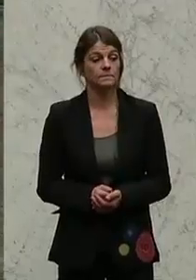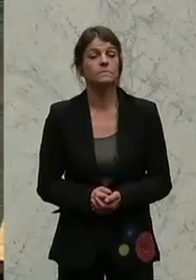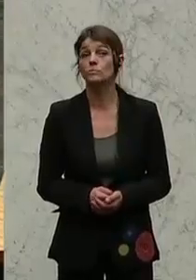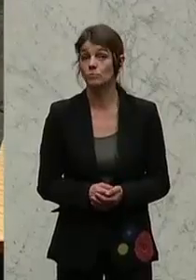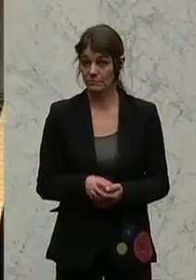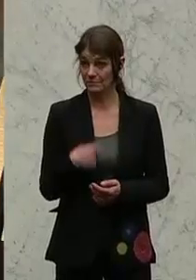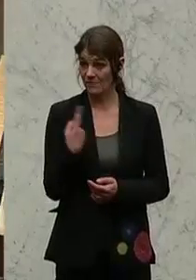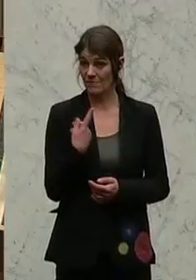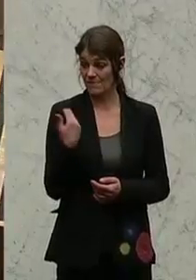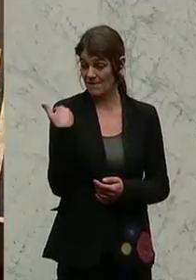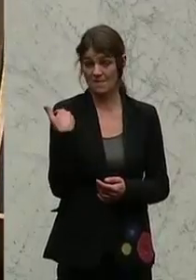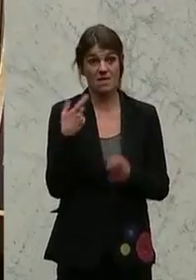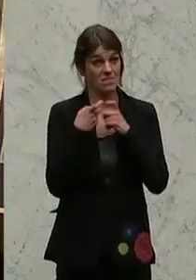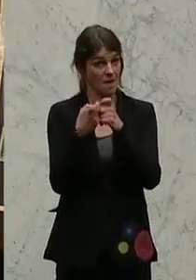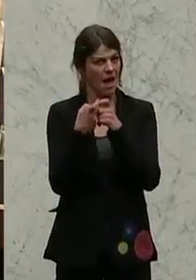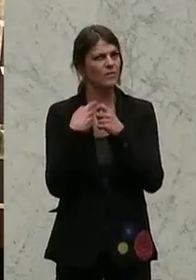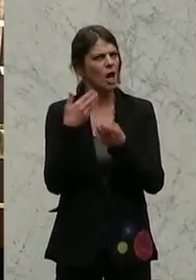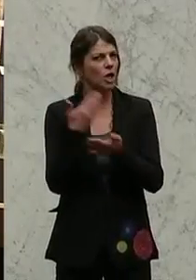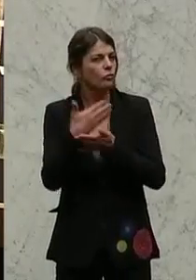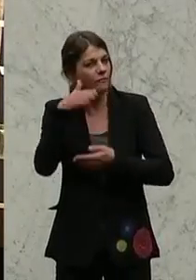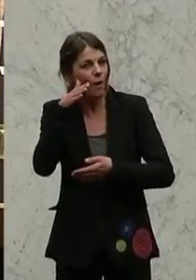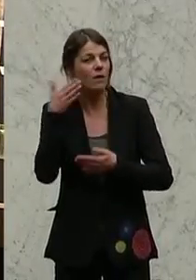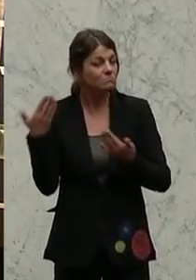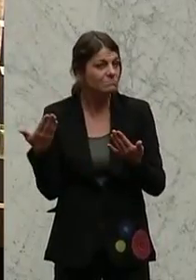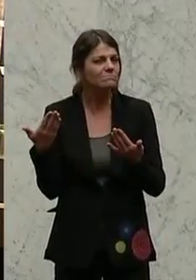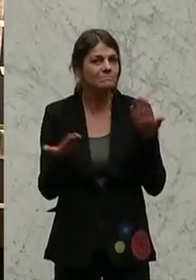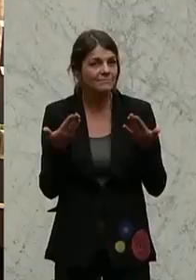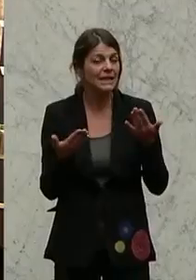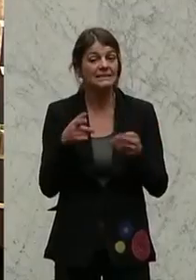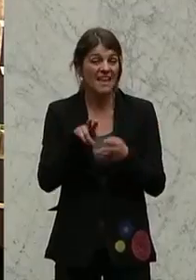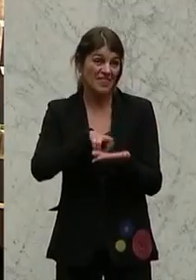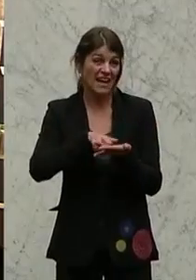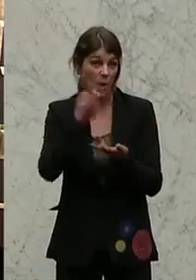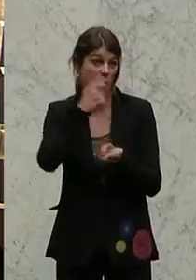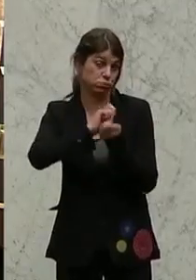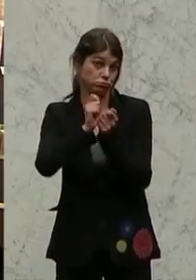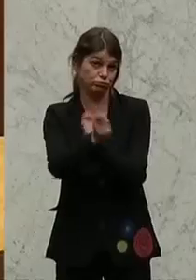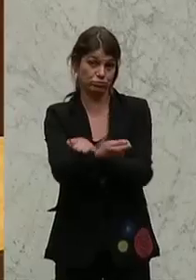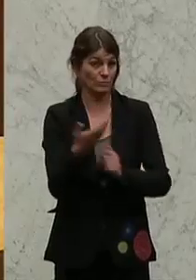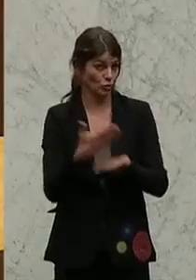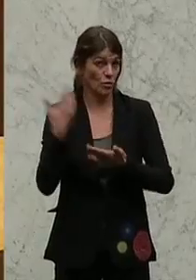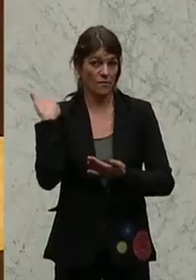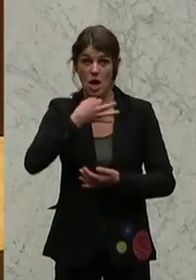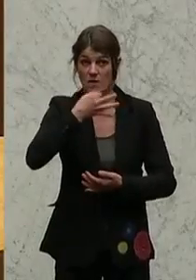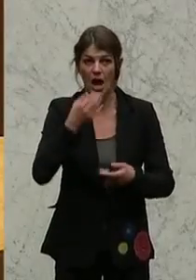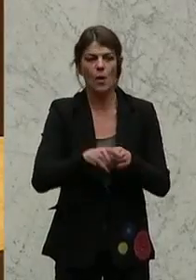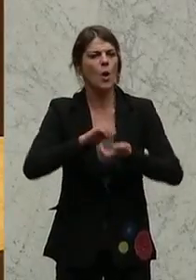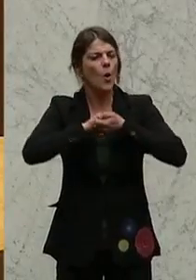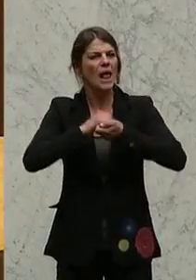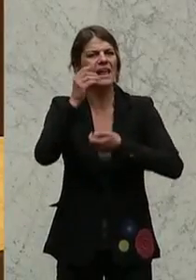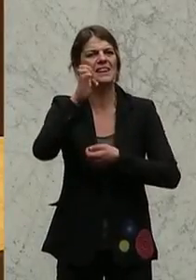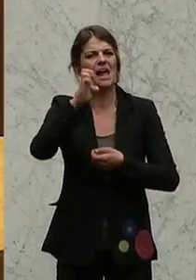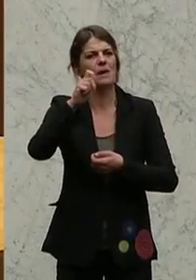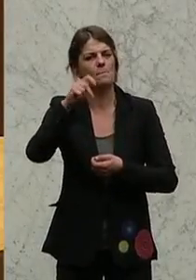Eva-Maria Himmelbauer von der ÖVP ist am Wort. Über die Veränderungen der Digitalisierung gesprochen. Und Kollege Daimek,